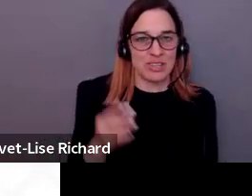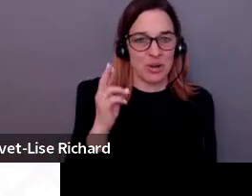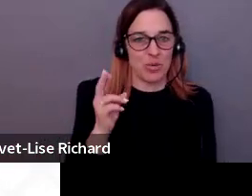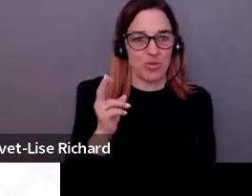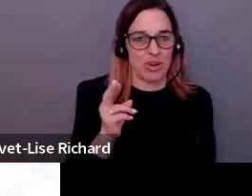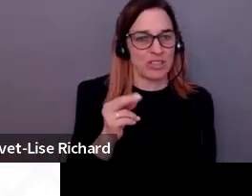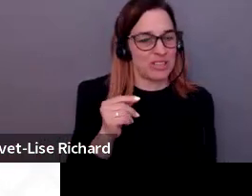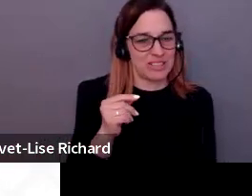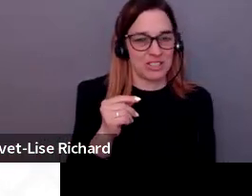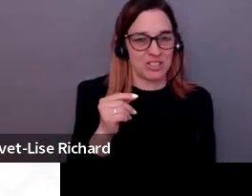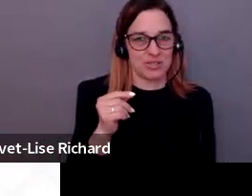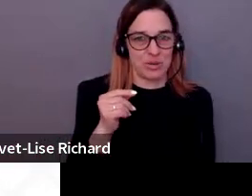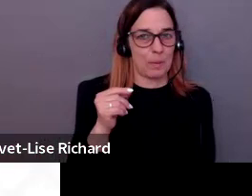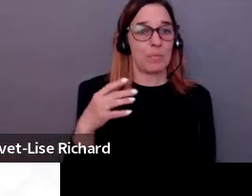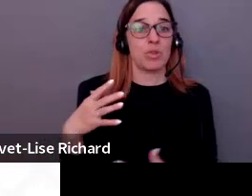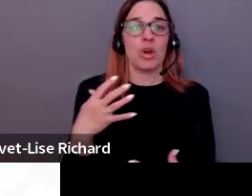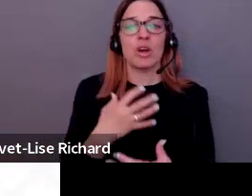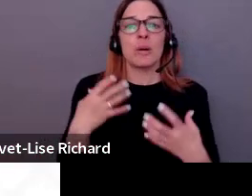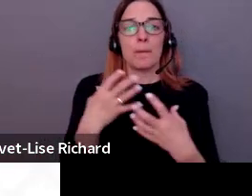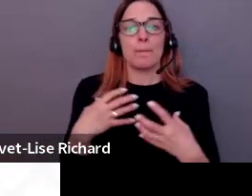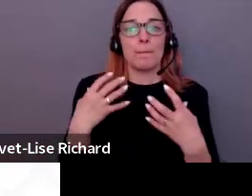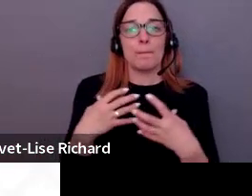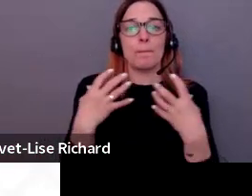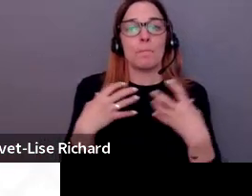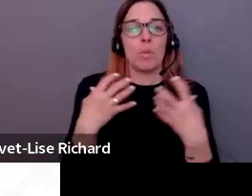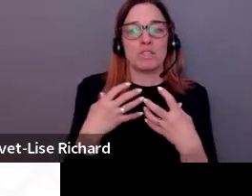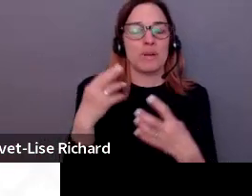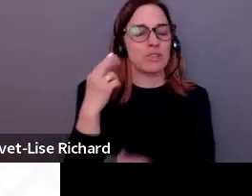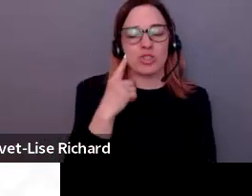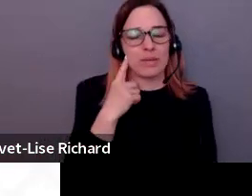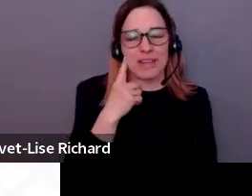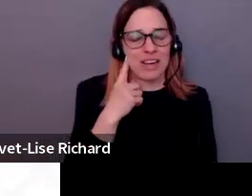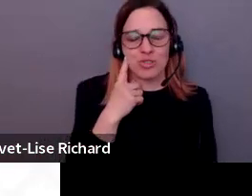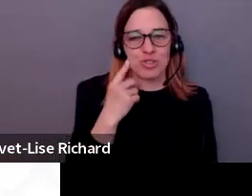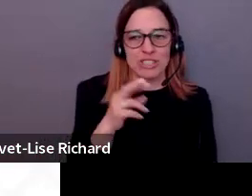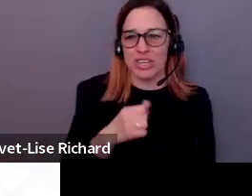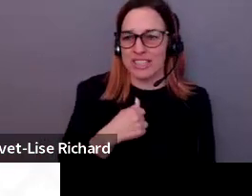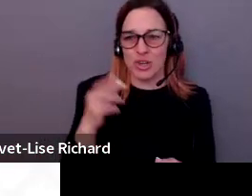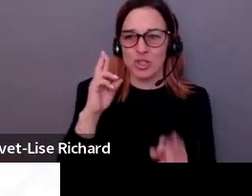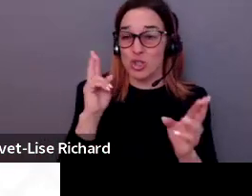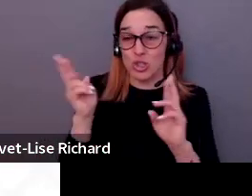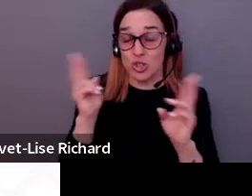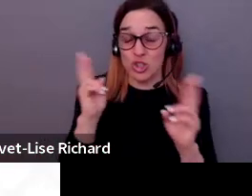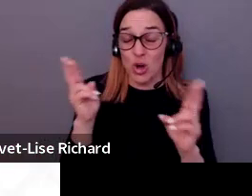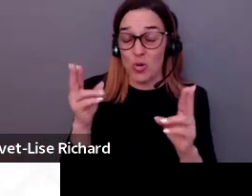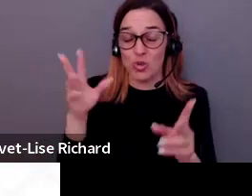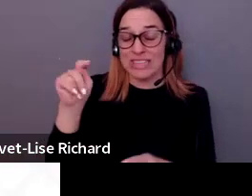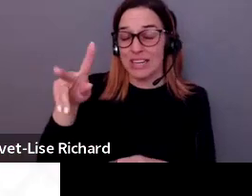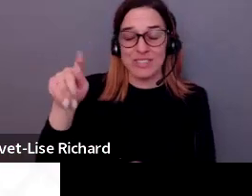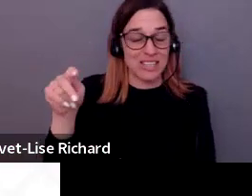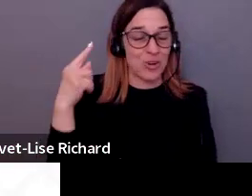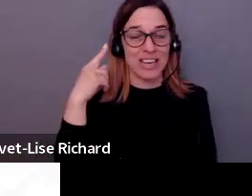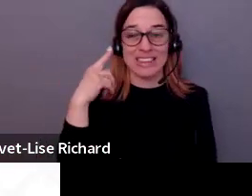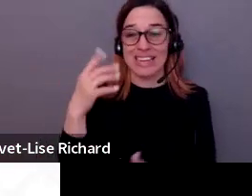Des cols en V et des motifs au niveau du cou. Ben, excuse, ça me dérange. Je suis désolée. Il y a du Ouais. son,